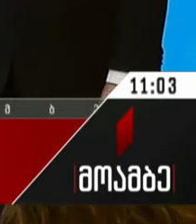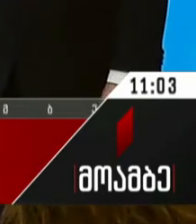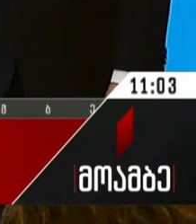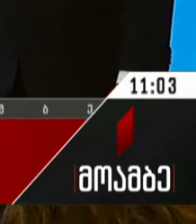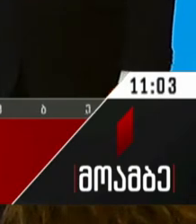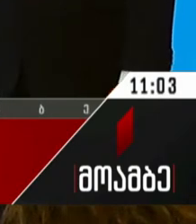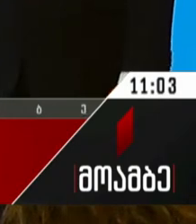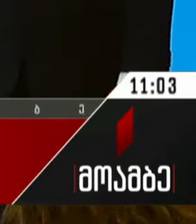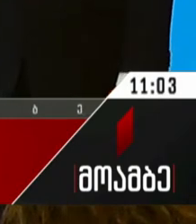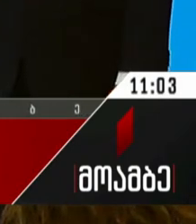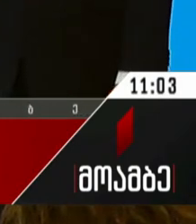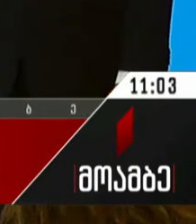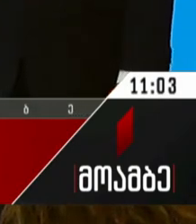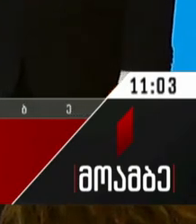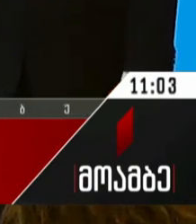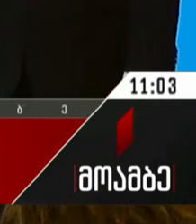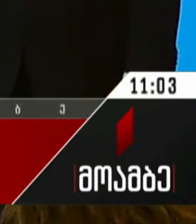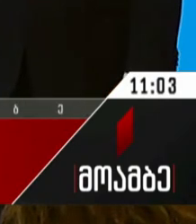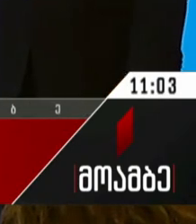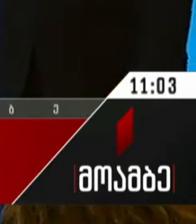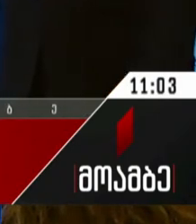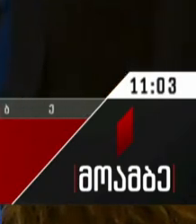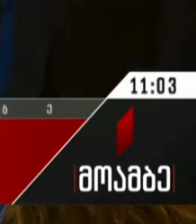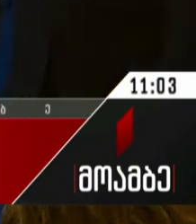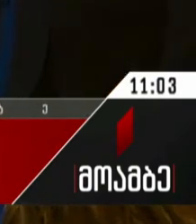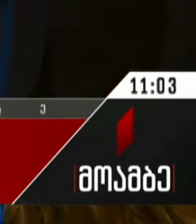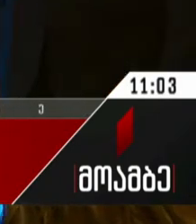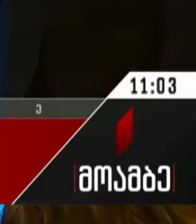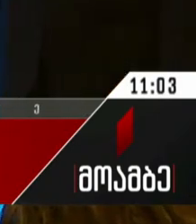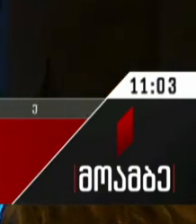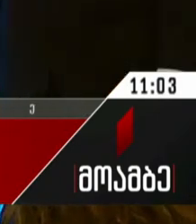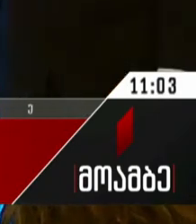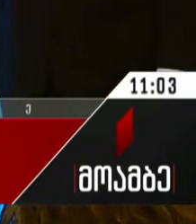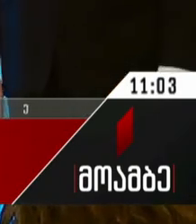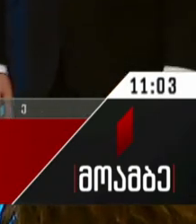ბატონებო გილოცავთ და გისურვებთ წარმატებებს.